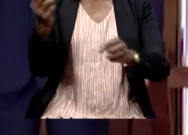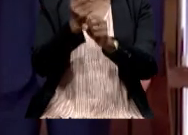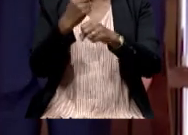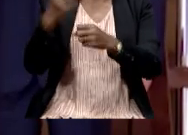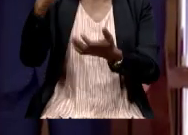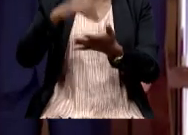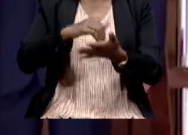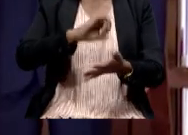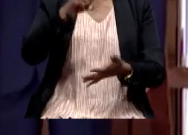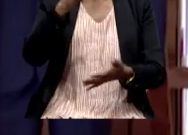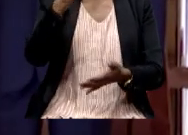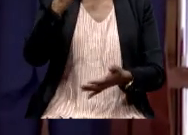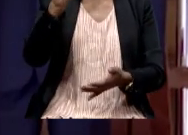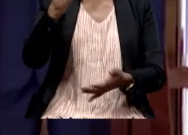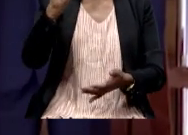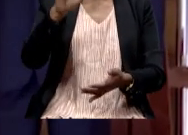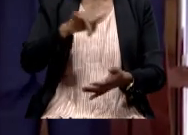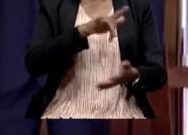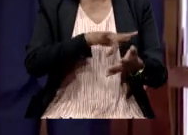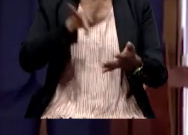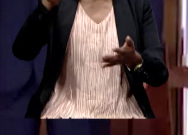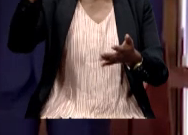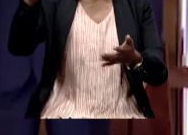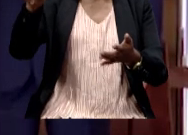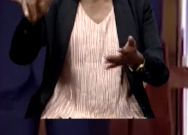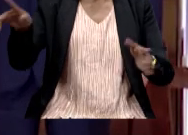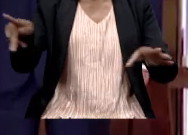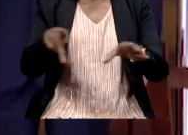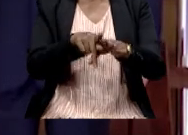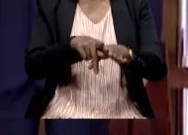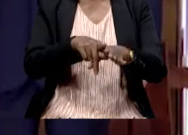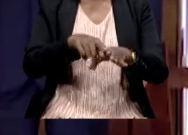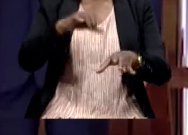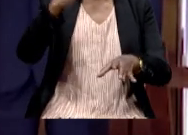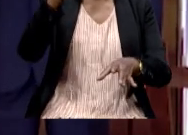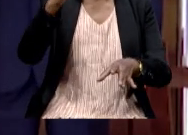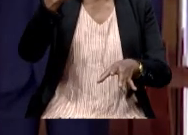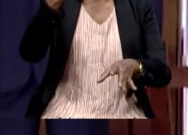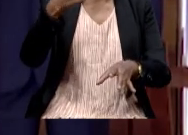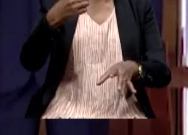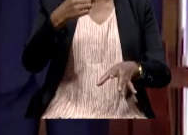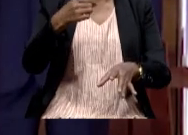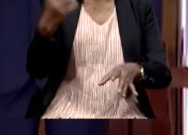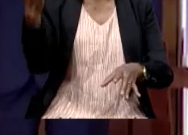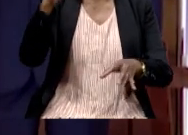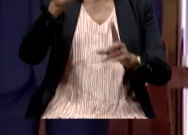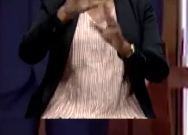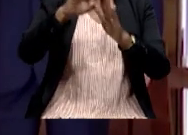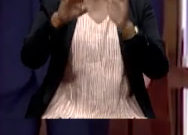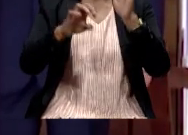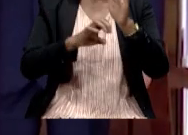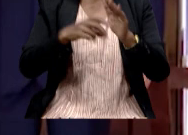Jokowi satu leher Redmi antiserangga atau tipeku pula Zee Aremanya ia nibc festa do